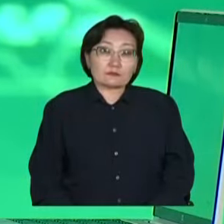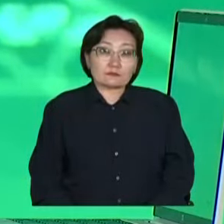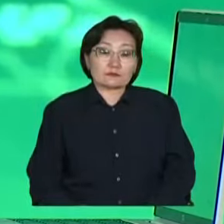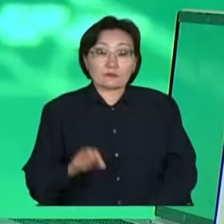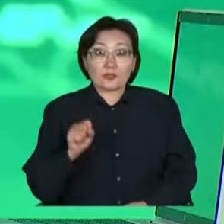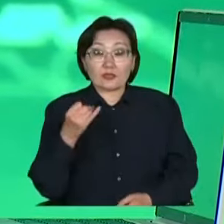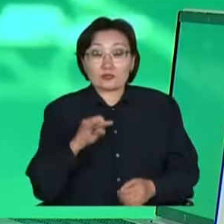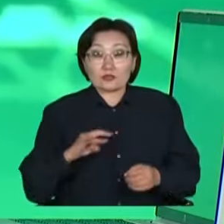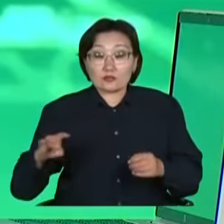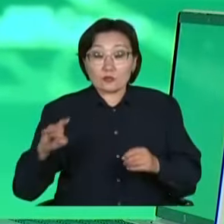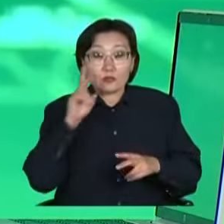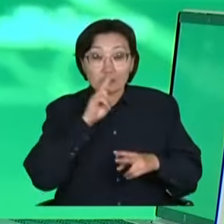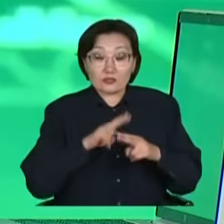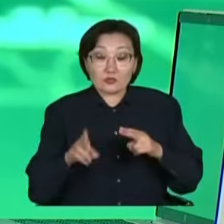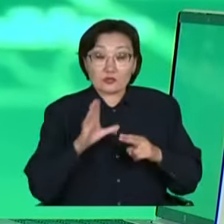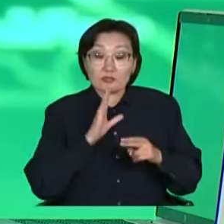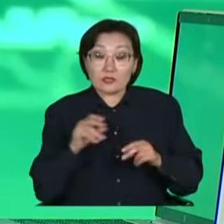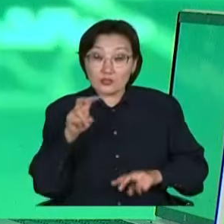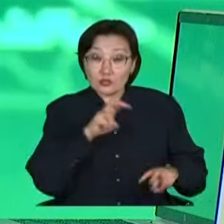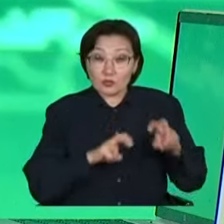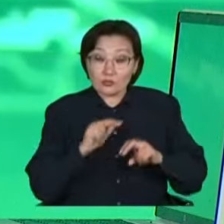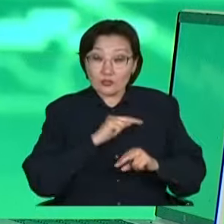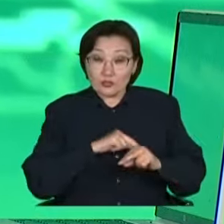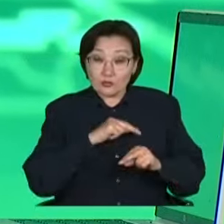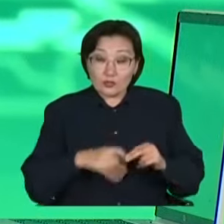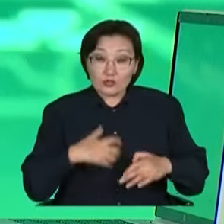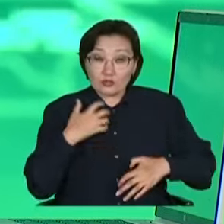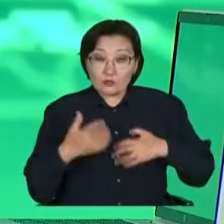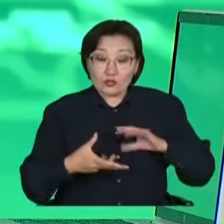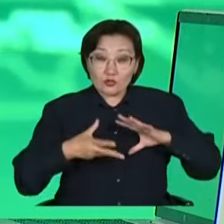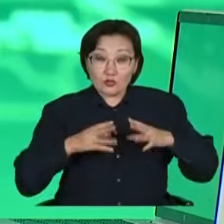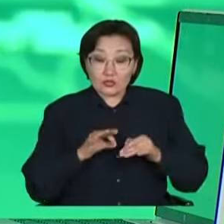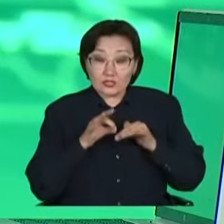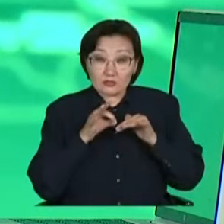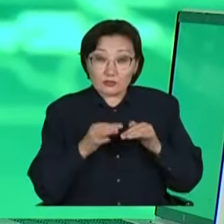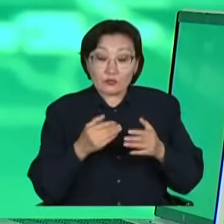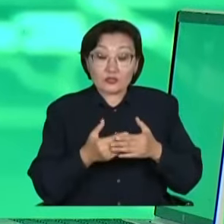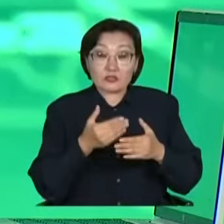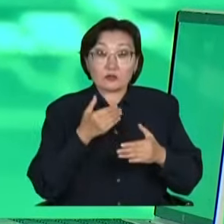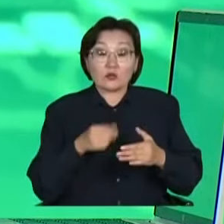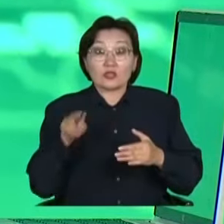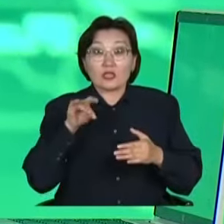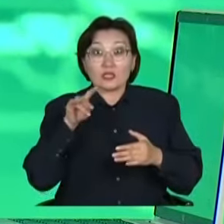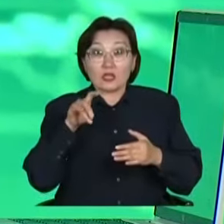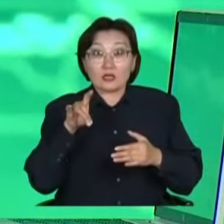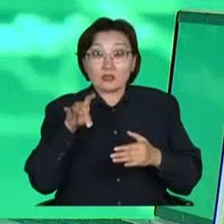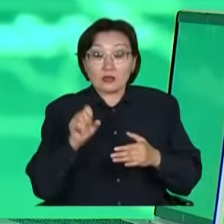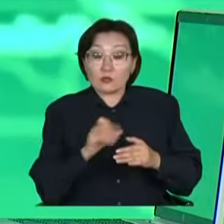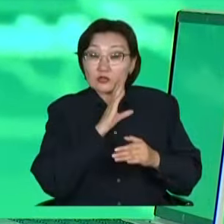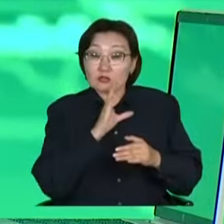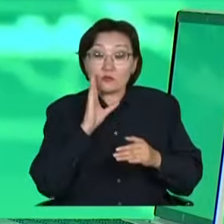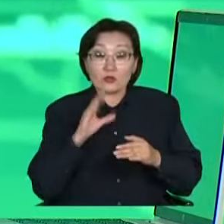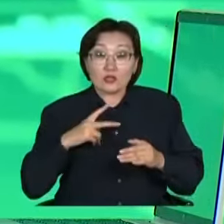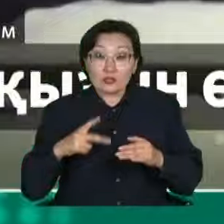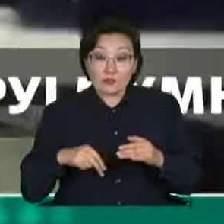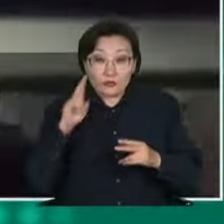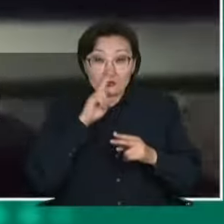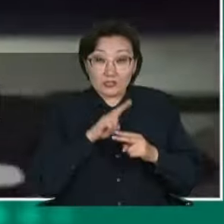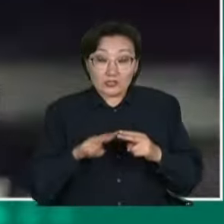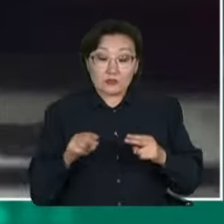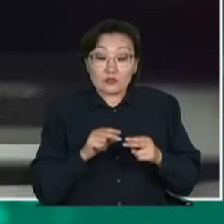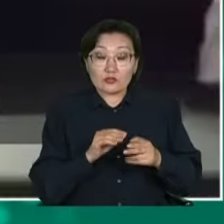Абай ауданында жоғалған қызды іздеу жұмыстары жан түршігерлік қорытындыға келді. Бұған дейін Динара Досымбекованың анасы қызым жоғалды деп